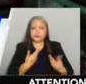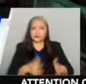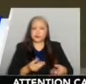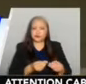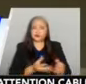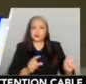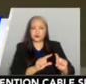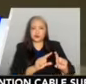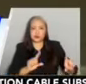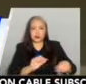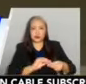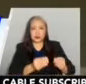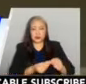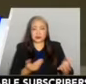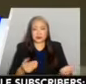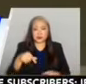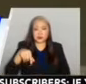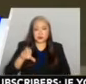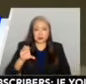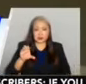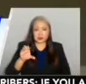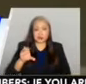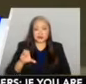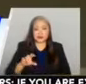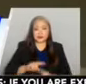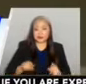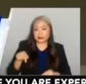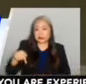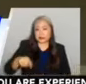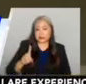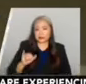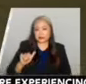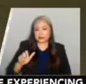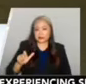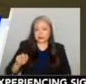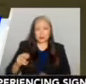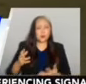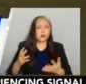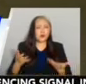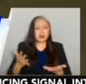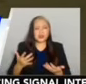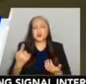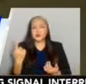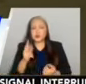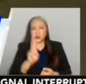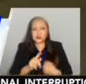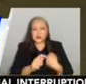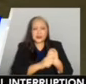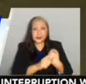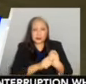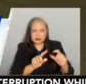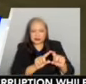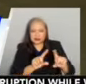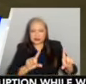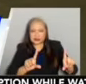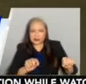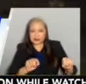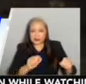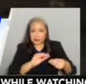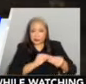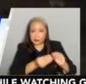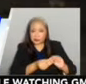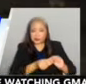City. Pero sa todang ito sa Diliman, marami pang driver ang gumagamit ng temporary license plate o di kaya naman dati pang issue na